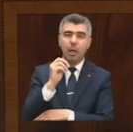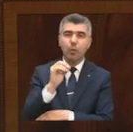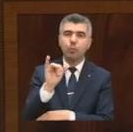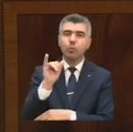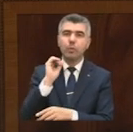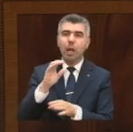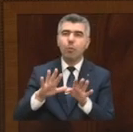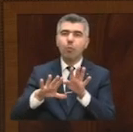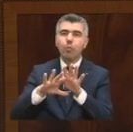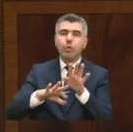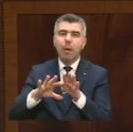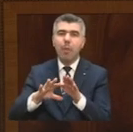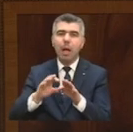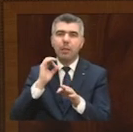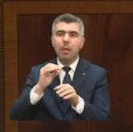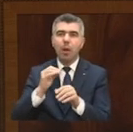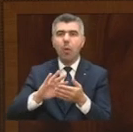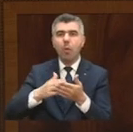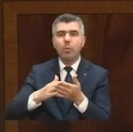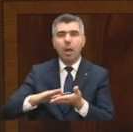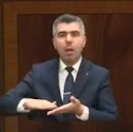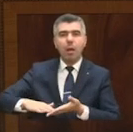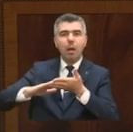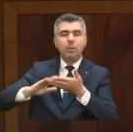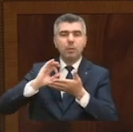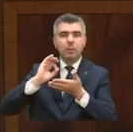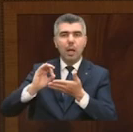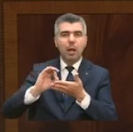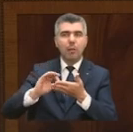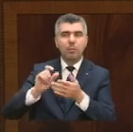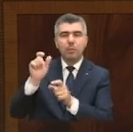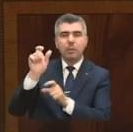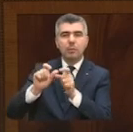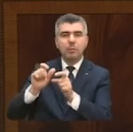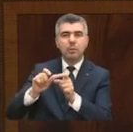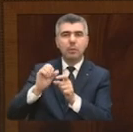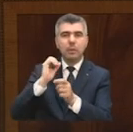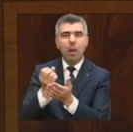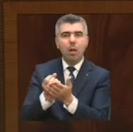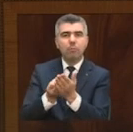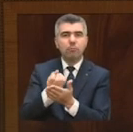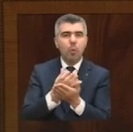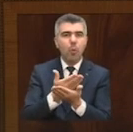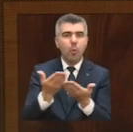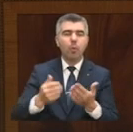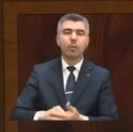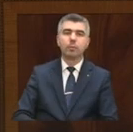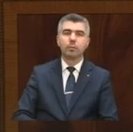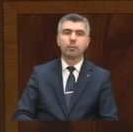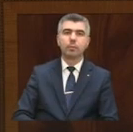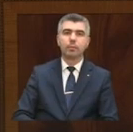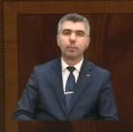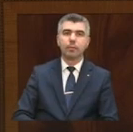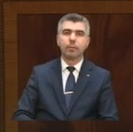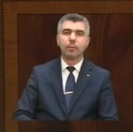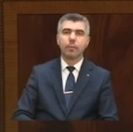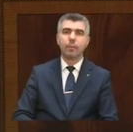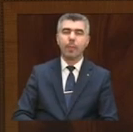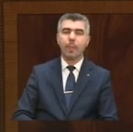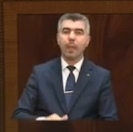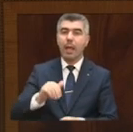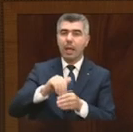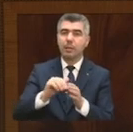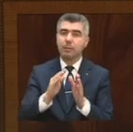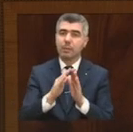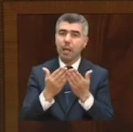نزهه المجتمعيه في الارتقاء الاجتماعي وبناء النخاب وتكافؤ الفرص ولذلك فريق